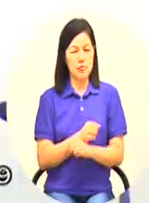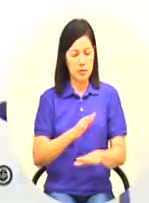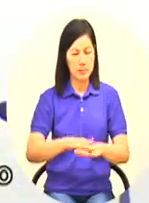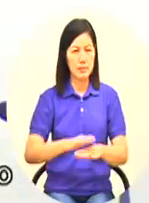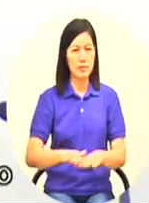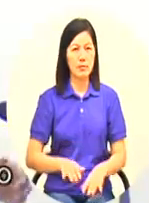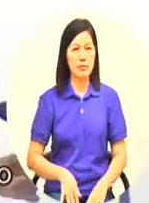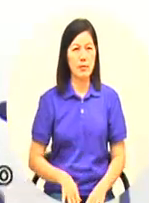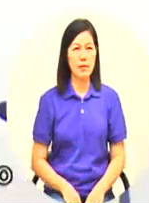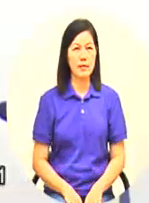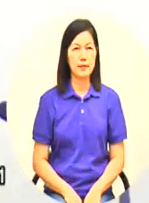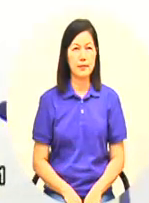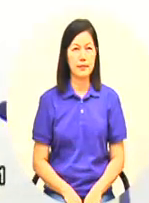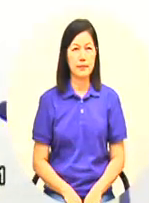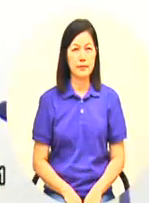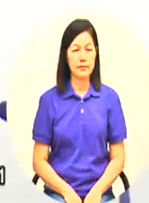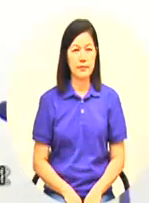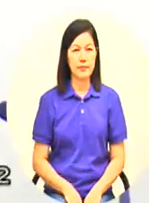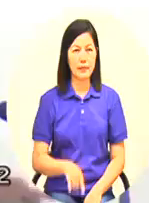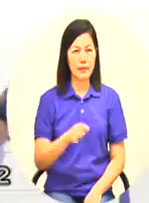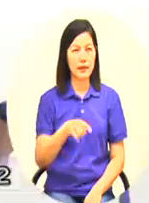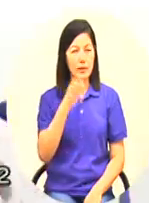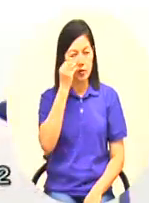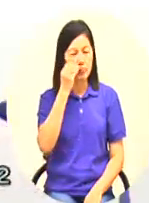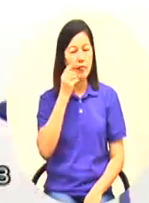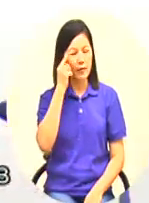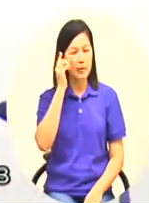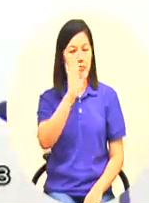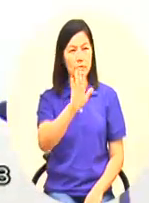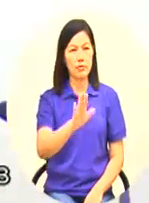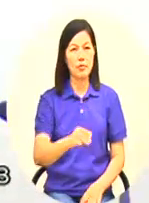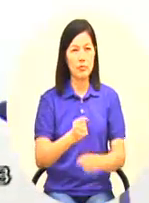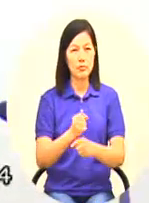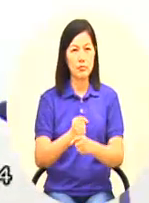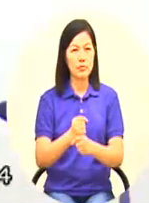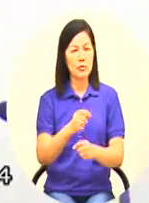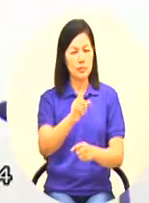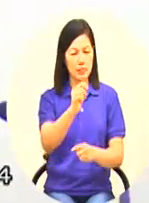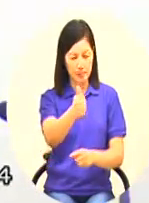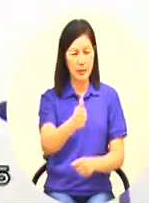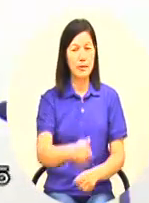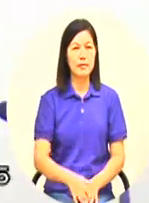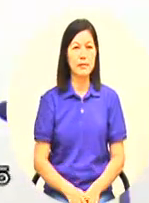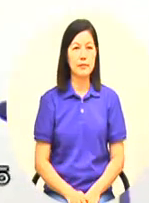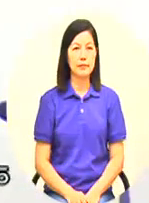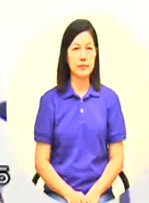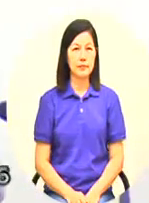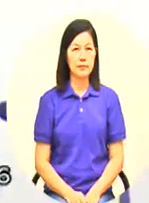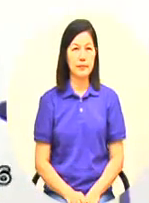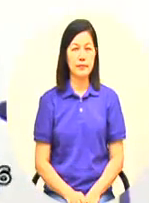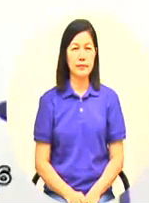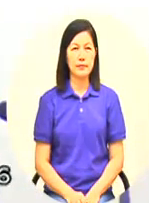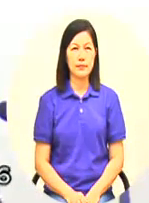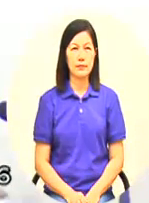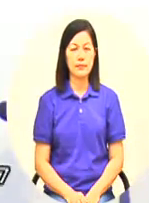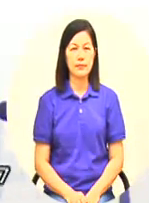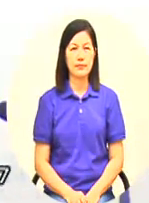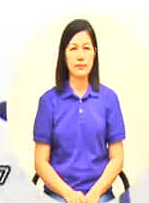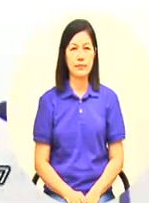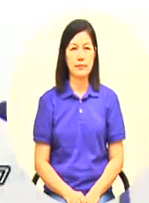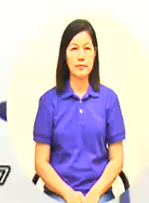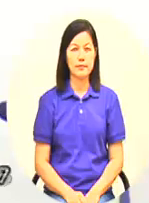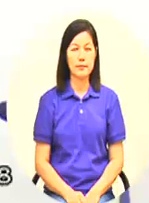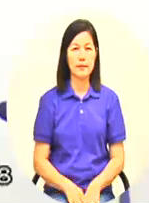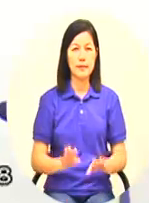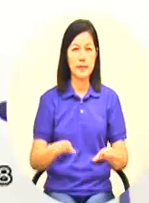较有意识哈，有这个观念啊，所以最近也做得很不错。那现在就是还有一个新的一个新的